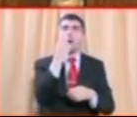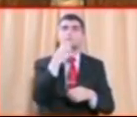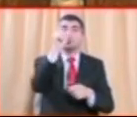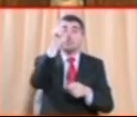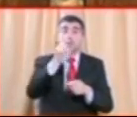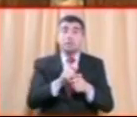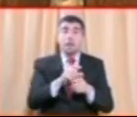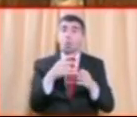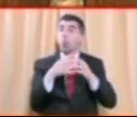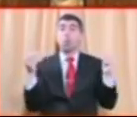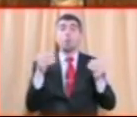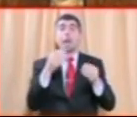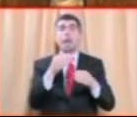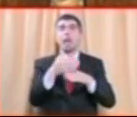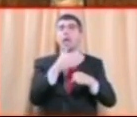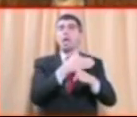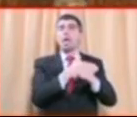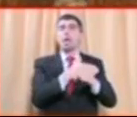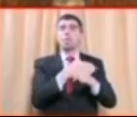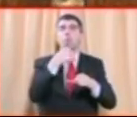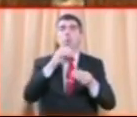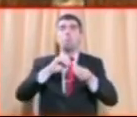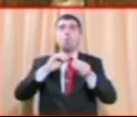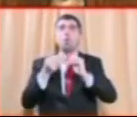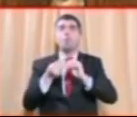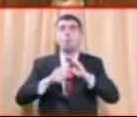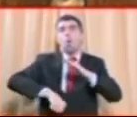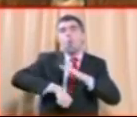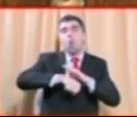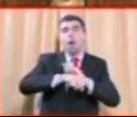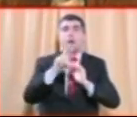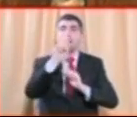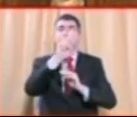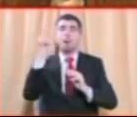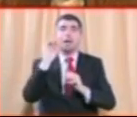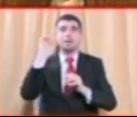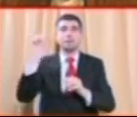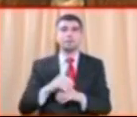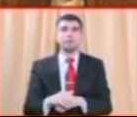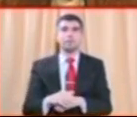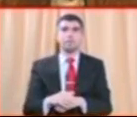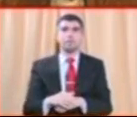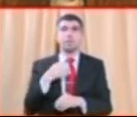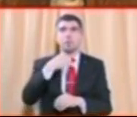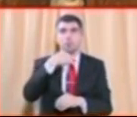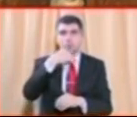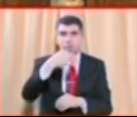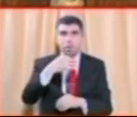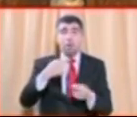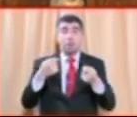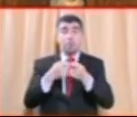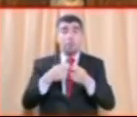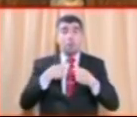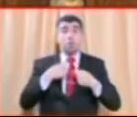الذي لم يكن حاضرا أثناء الوقائع. وهذا الشيء هذا يمكننا نمشيو له حتى المجلس الدستوري. ولذلك نحن